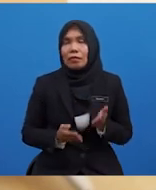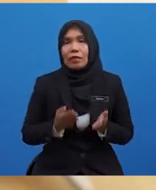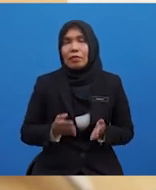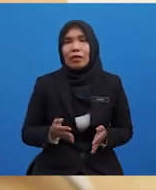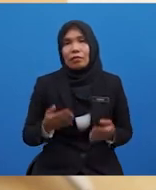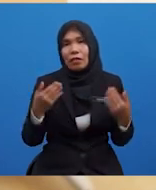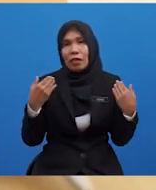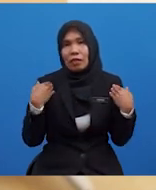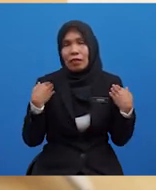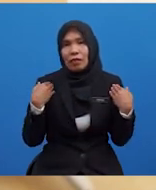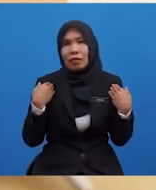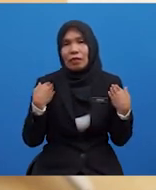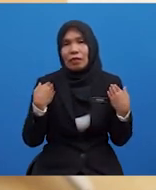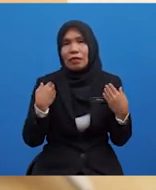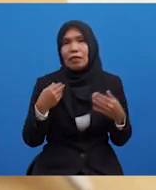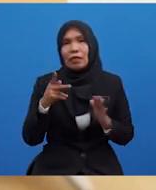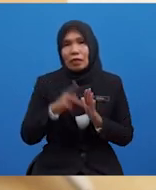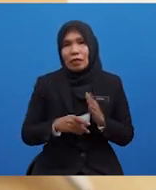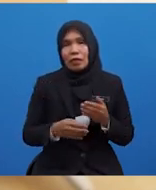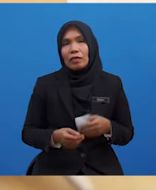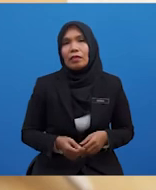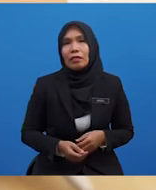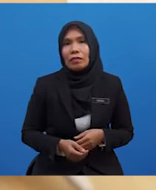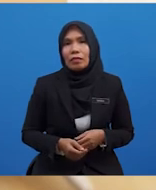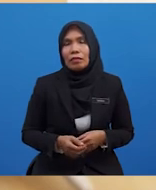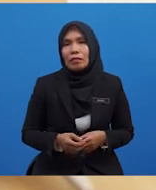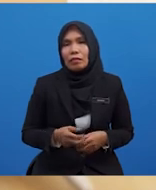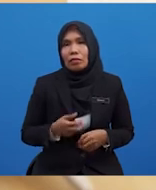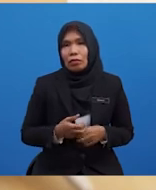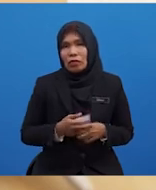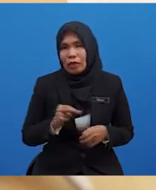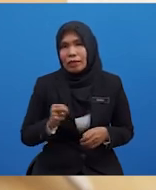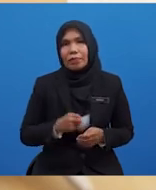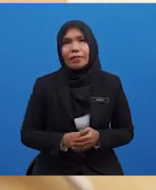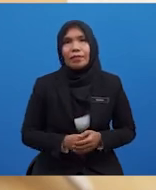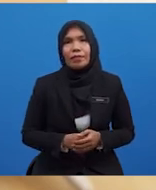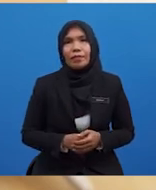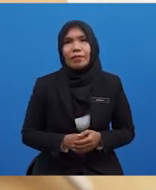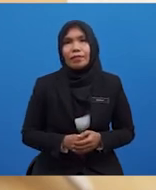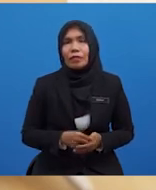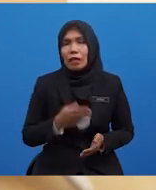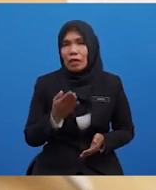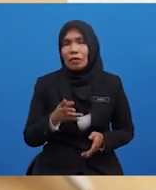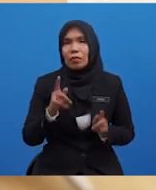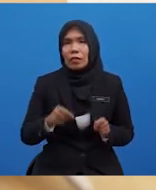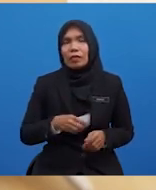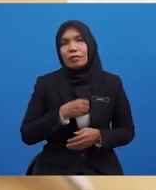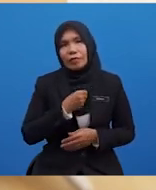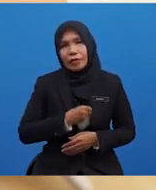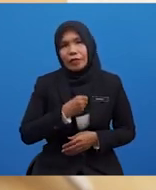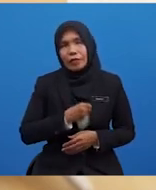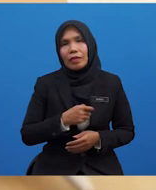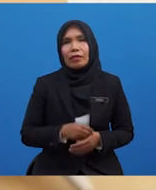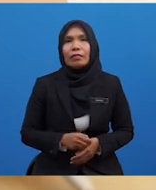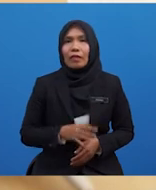banyak halangan dan dugaan. Oleh itu, kamu perlu bersabar